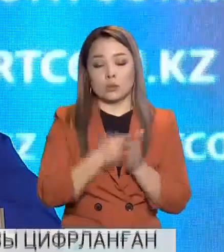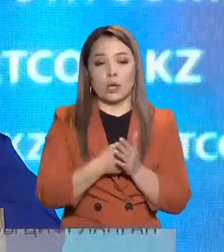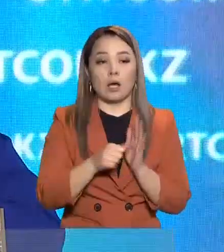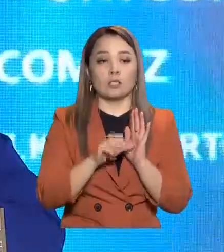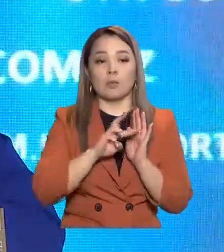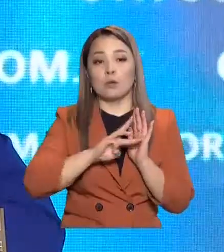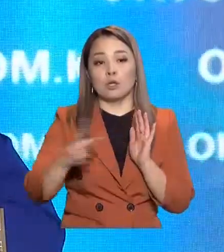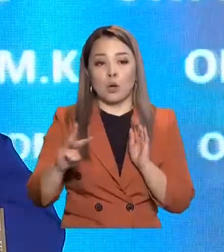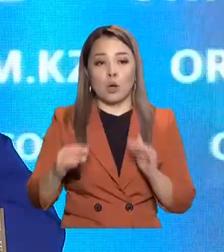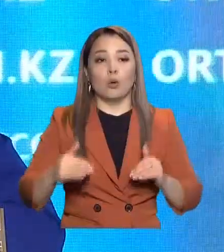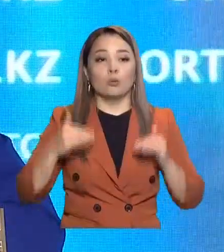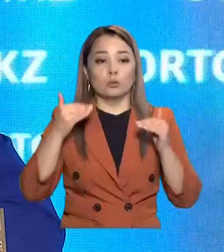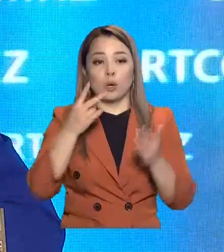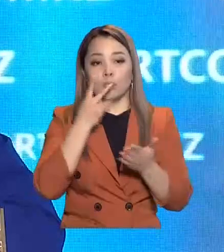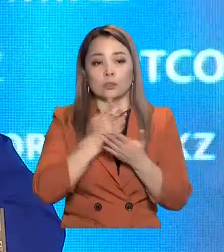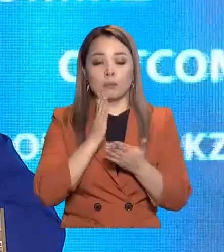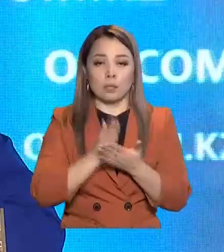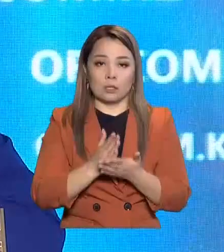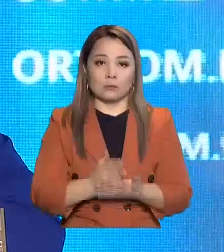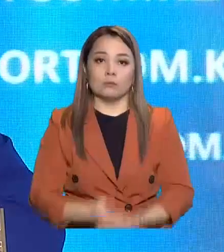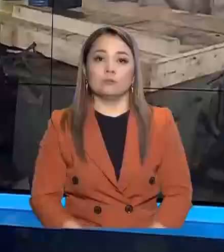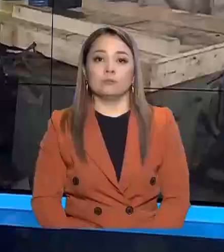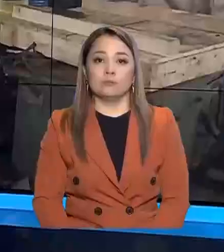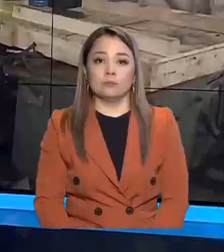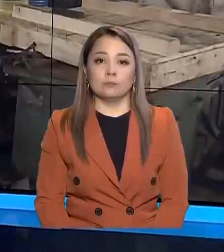дейін өсіру көзделіп отыр.